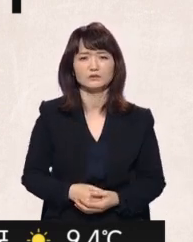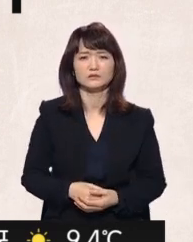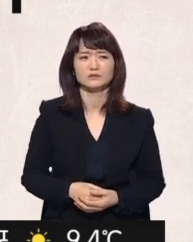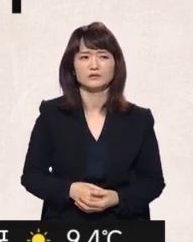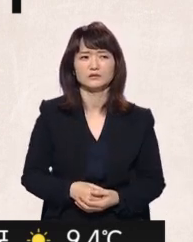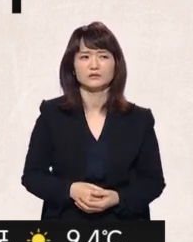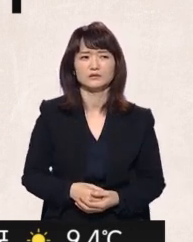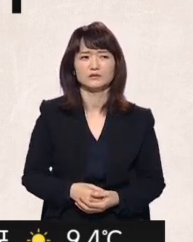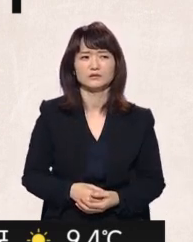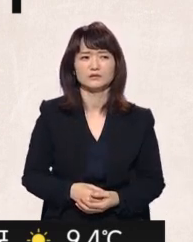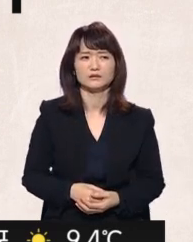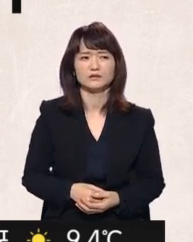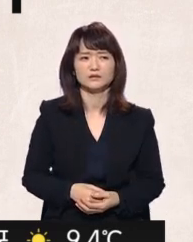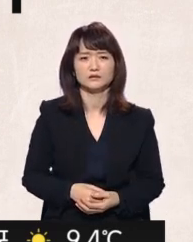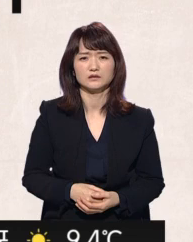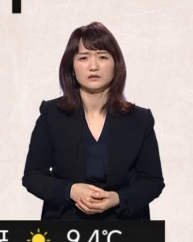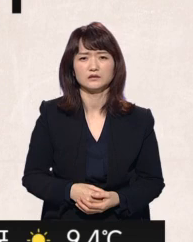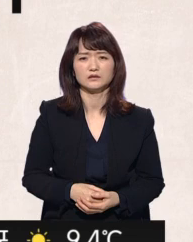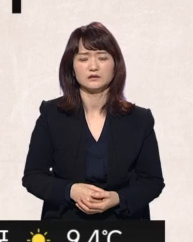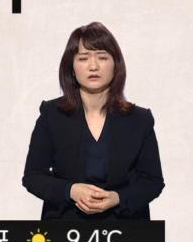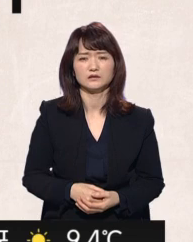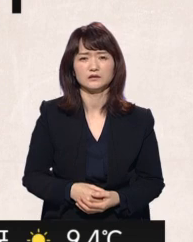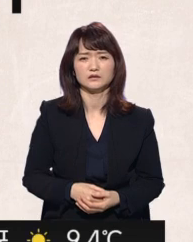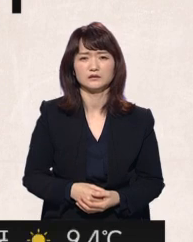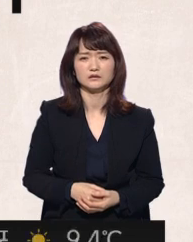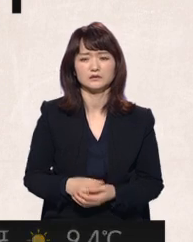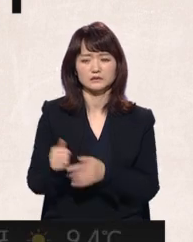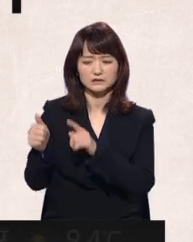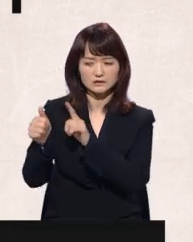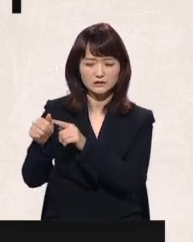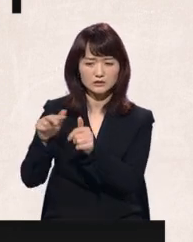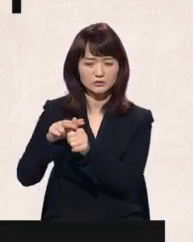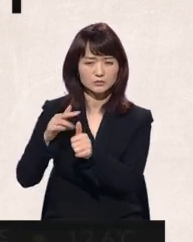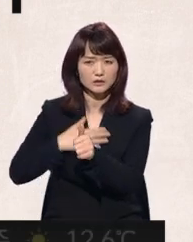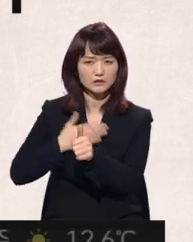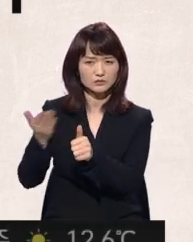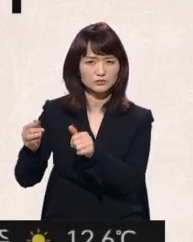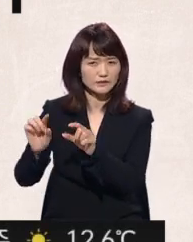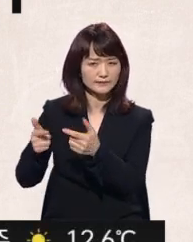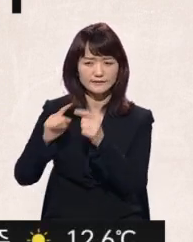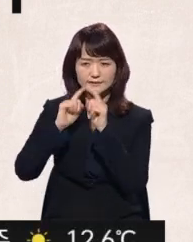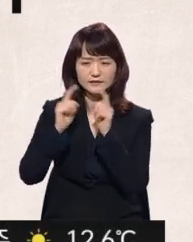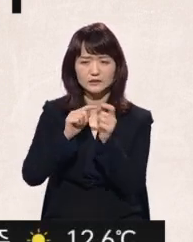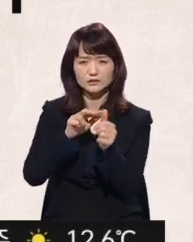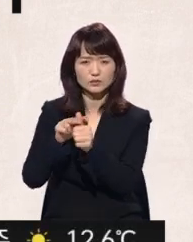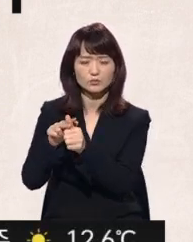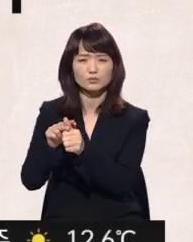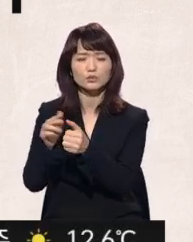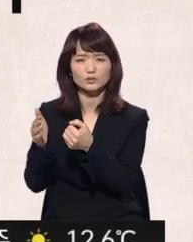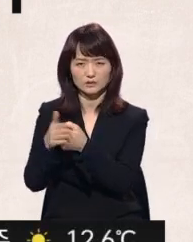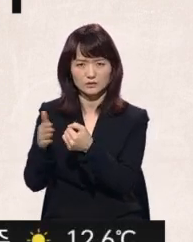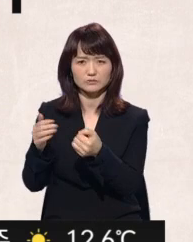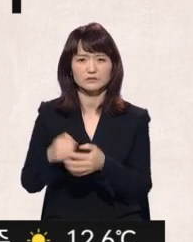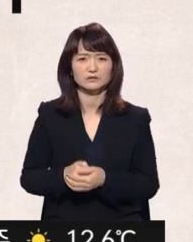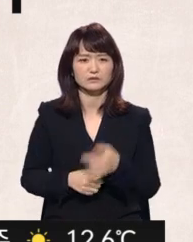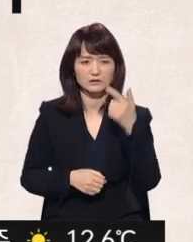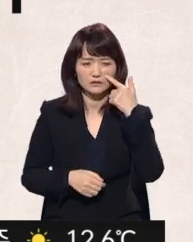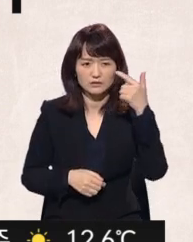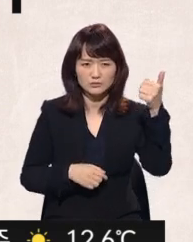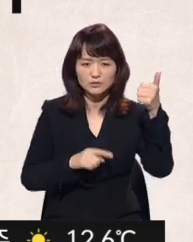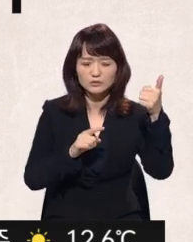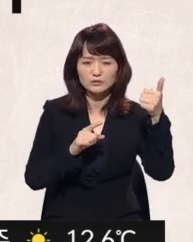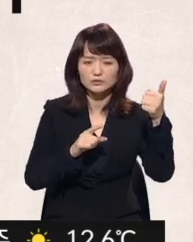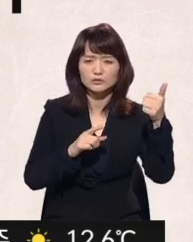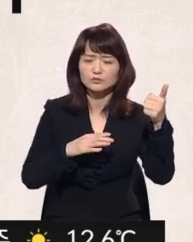하나가 아까 말씀드린게 뭐냐면이 가해 학생의 정보를 알려주지 않는다는 거예요 개인 정부 때문에 알려 주지 않습니다 그러다 보니까 아버지 더 무서운 거예요